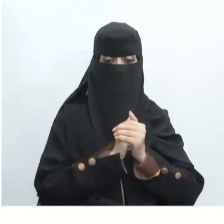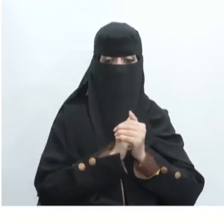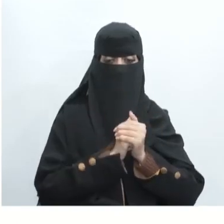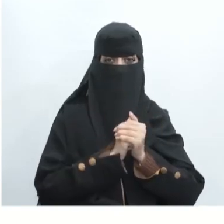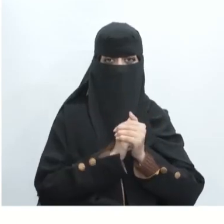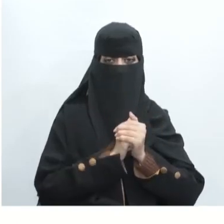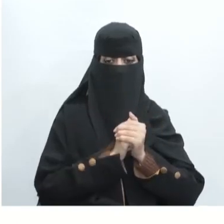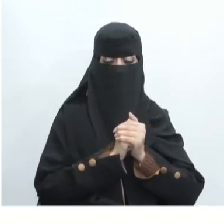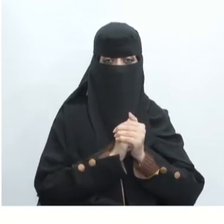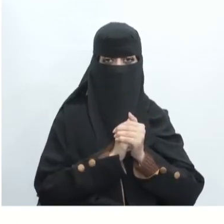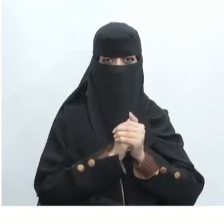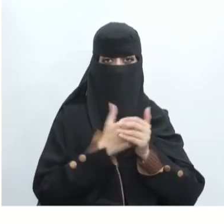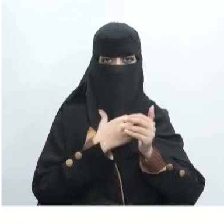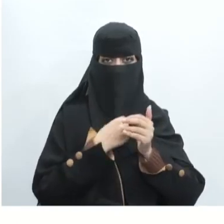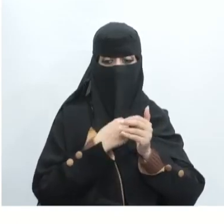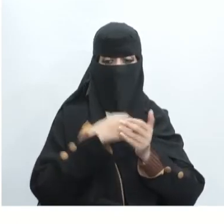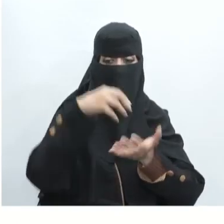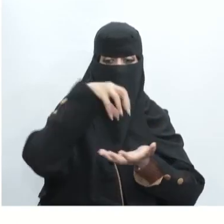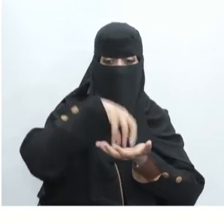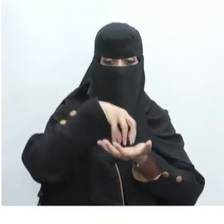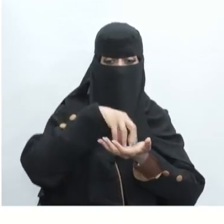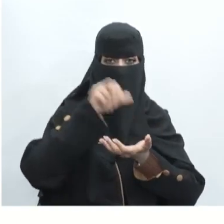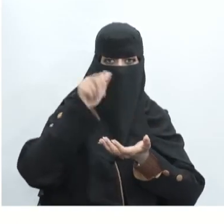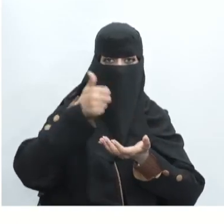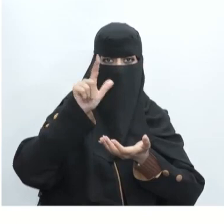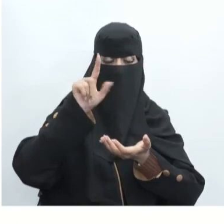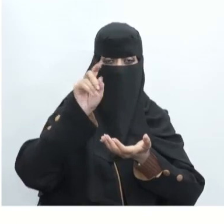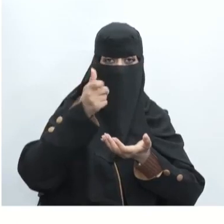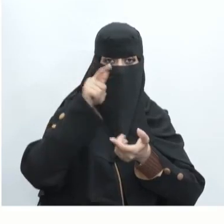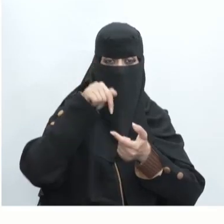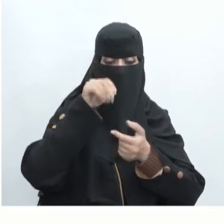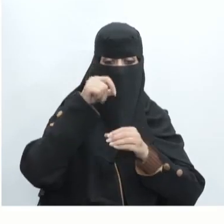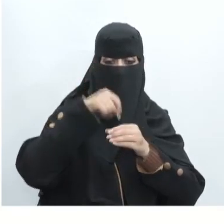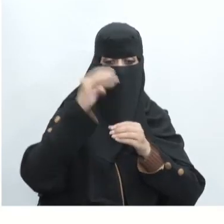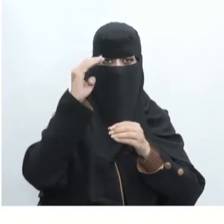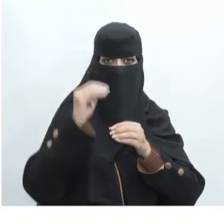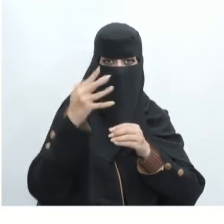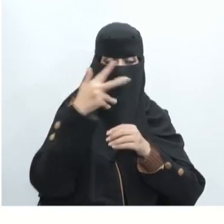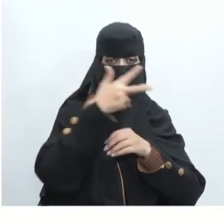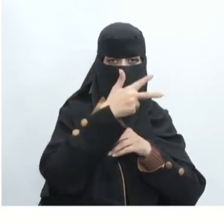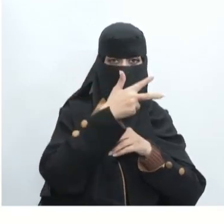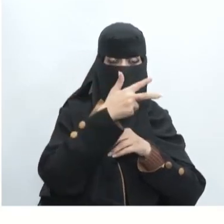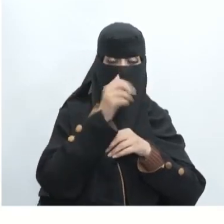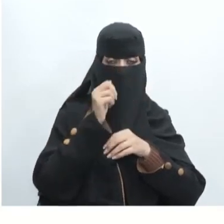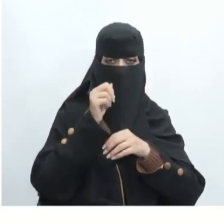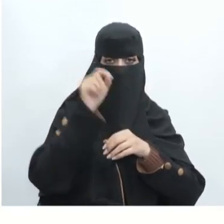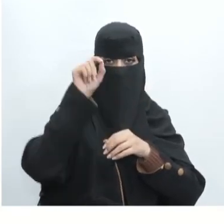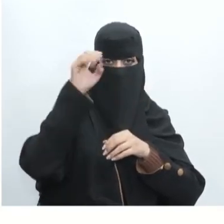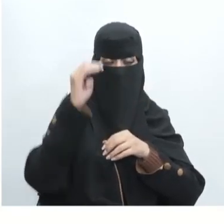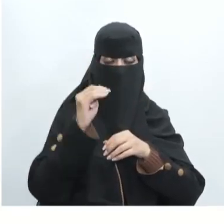امام العباره غير صحيحه فيما يلي تقع البانيا في ممتازين احسنتم صحيحه